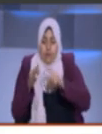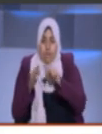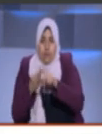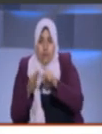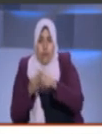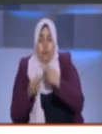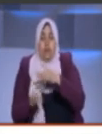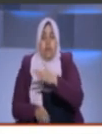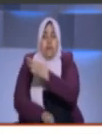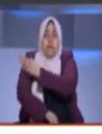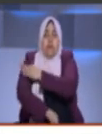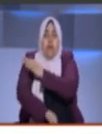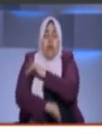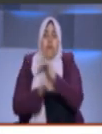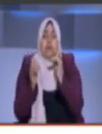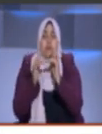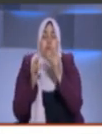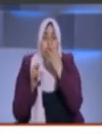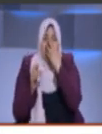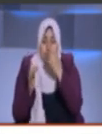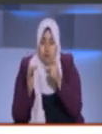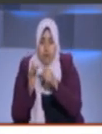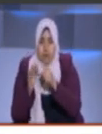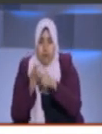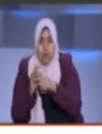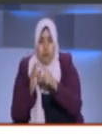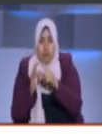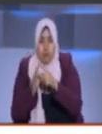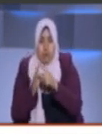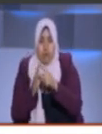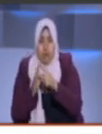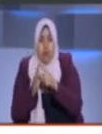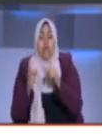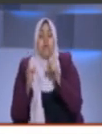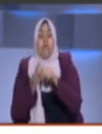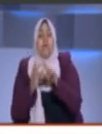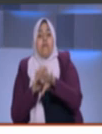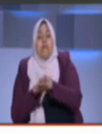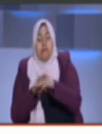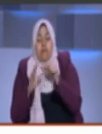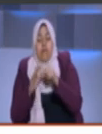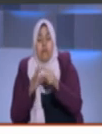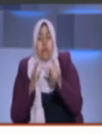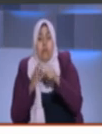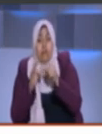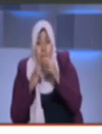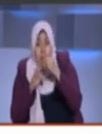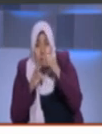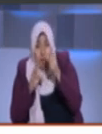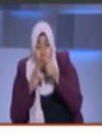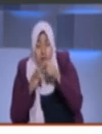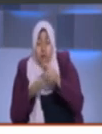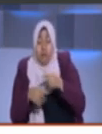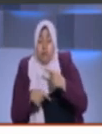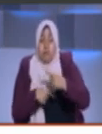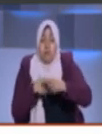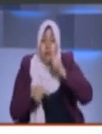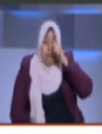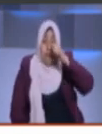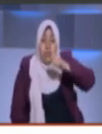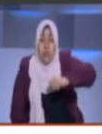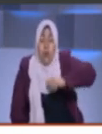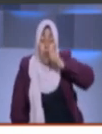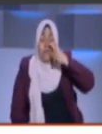السريرية. حتى مراحل التجارب السريرية سيدتي بتأخذ مراحل طويلة. في شيء من المهم